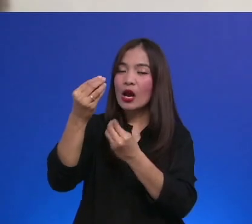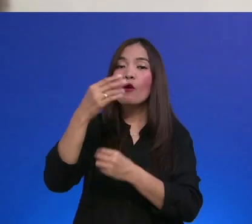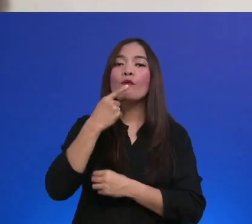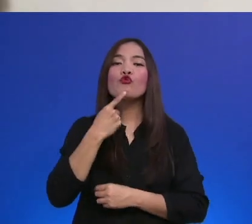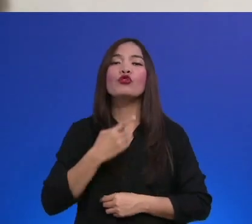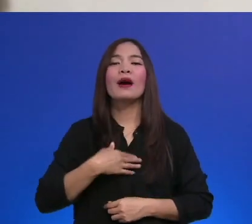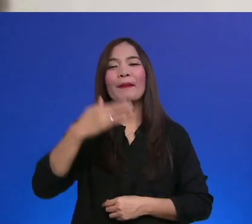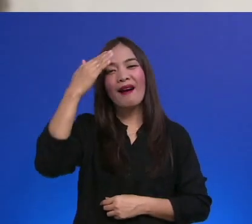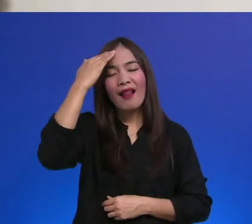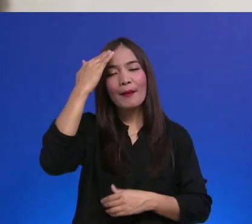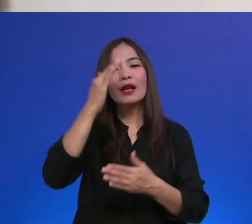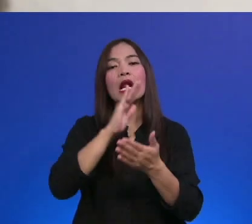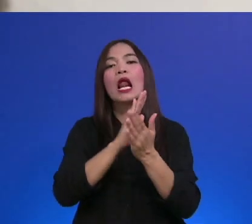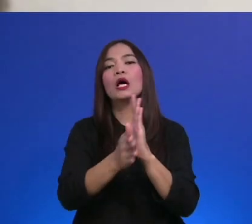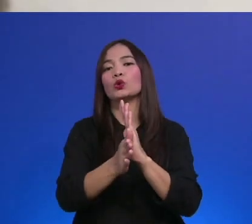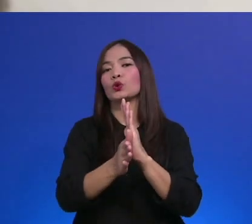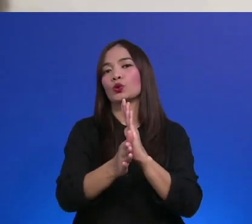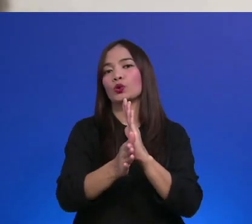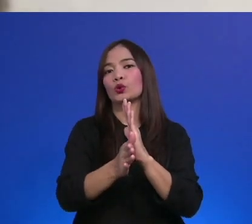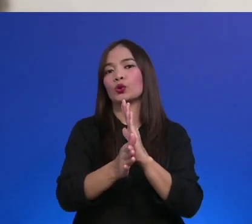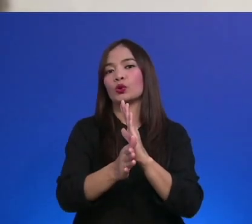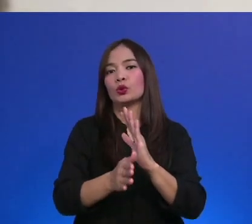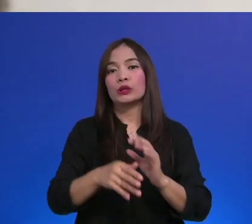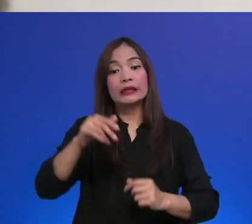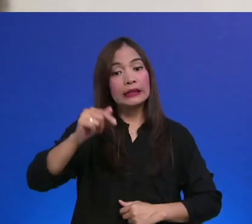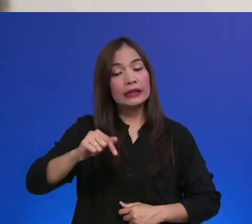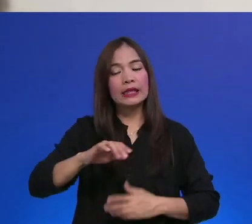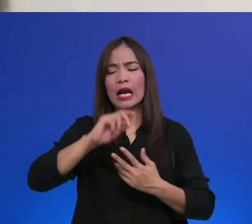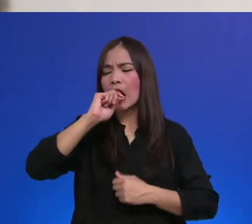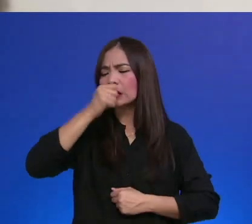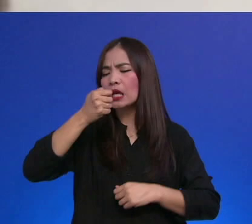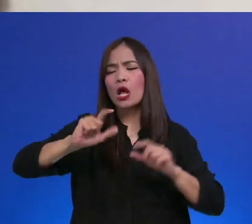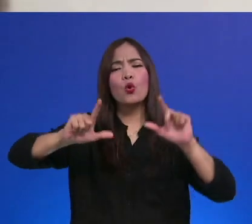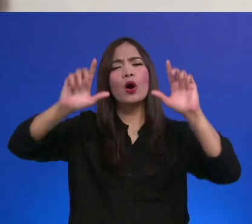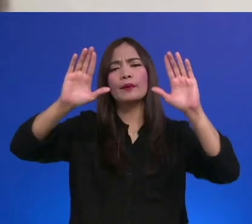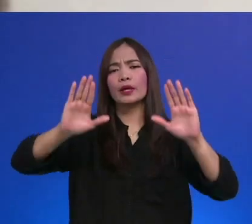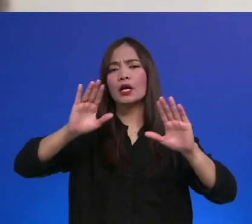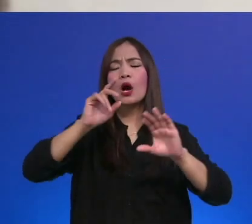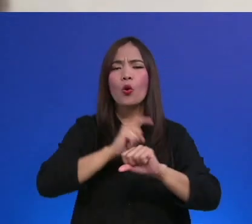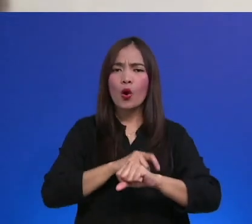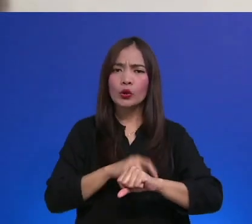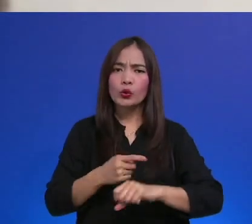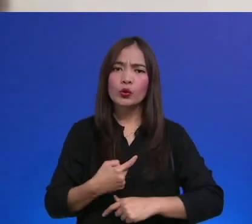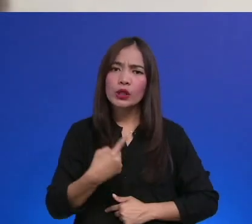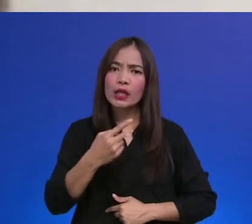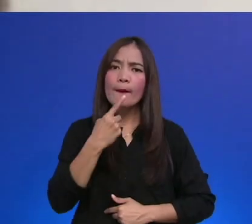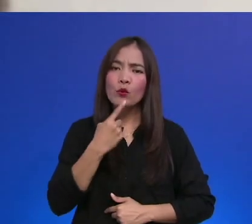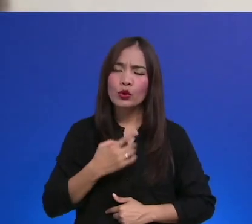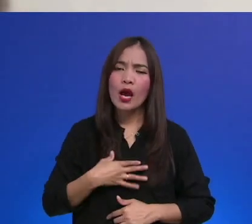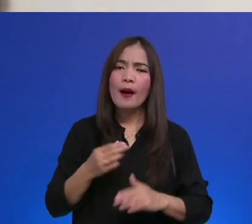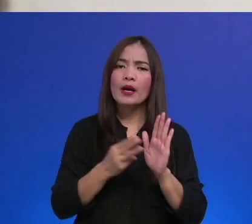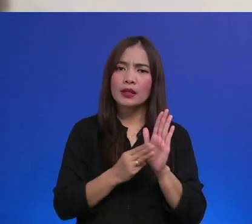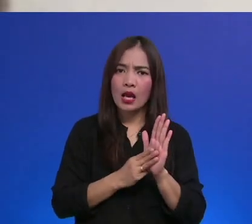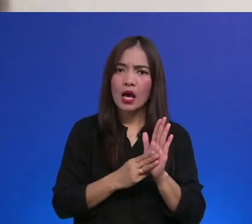Tuhan secara riil di sini ada rahasia luar biasa ketika kita punya masalah